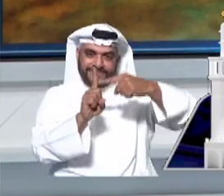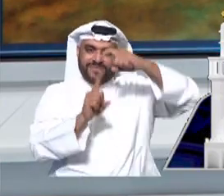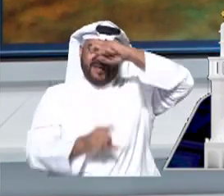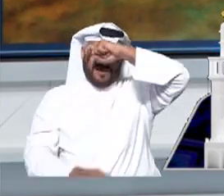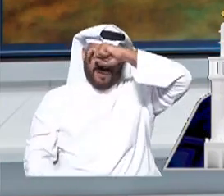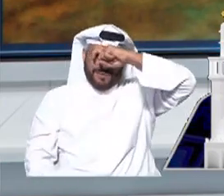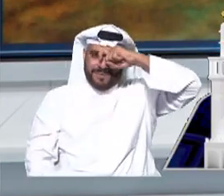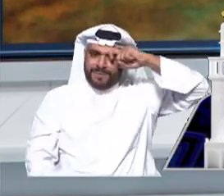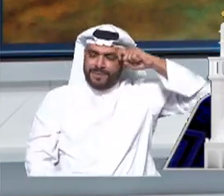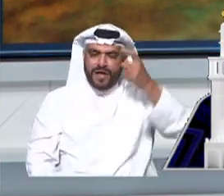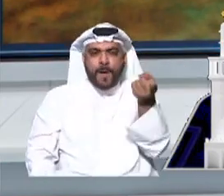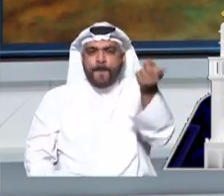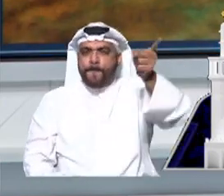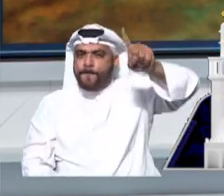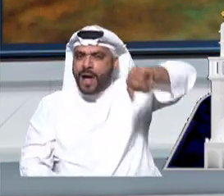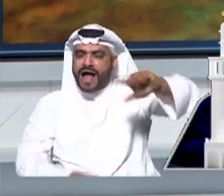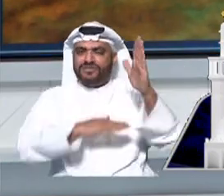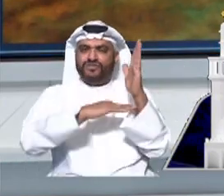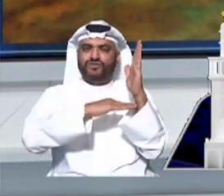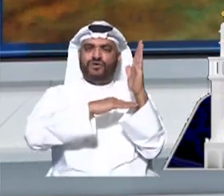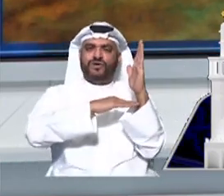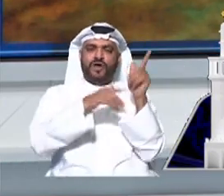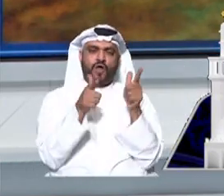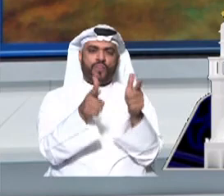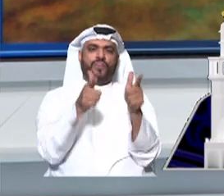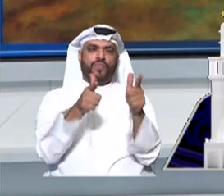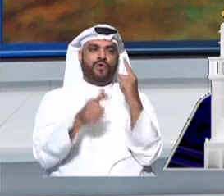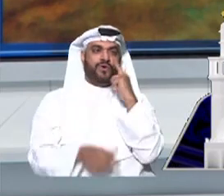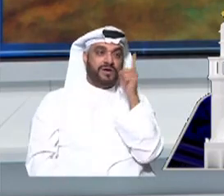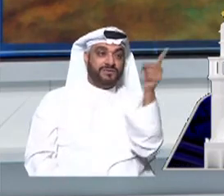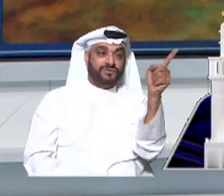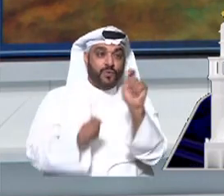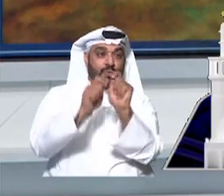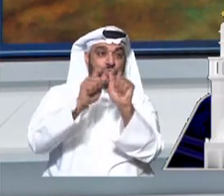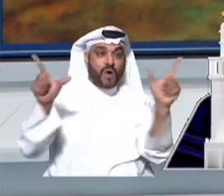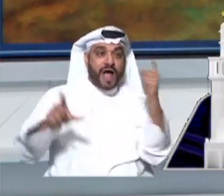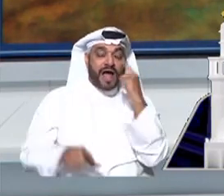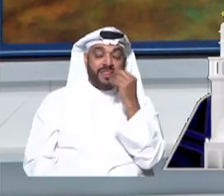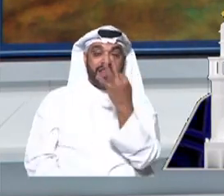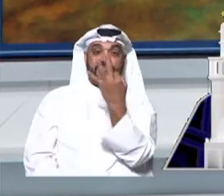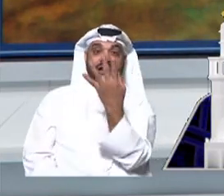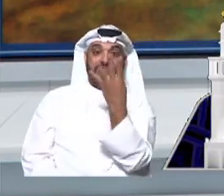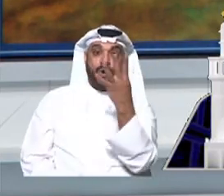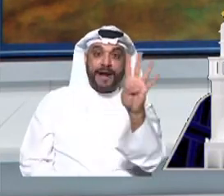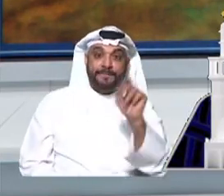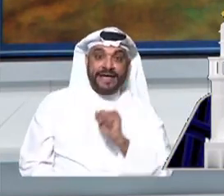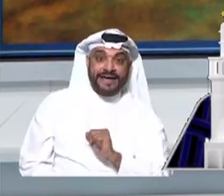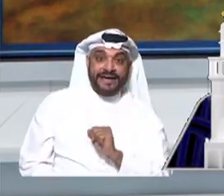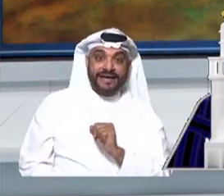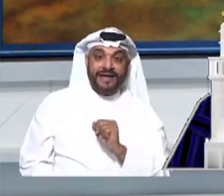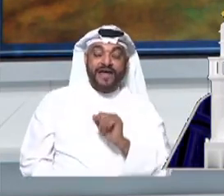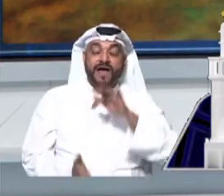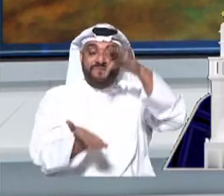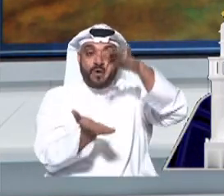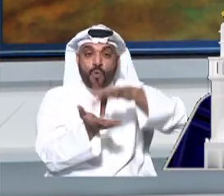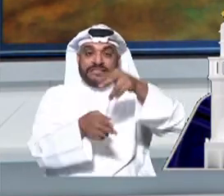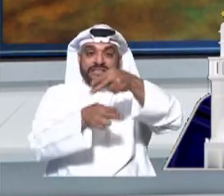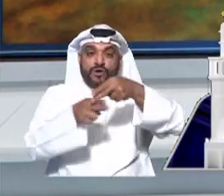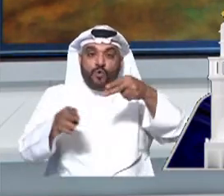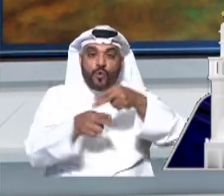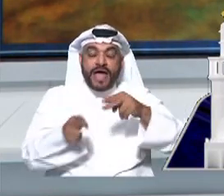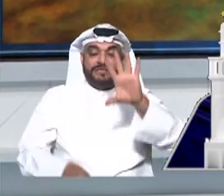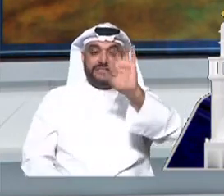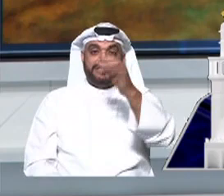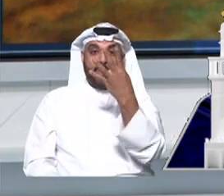يوم غدا تتفاوت ما بين 43 درجة مئوية في المناطق الغربية من دولة الكويت، مناطق الوسطى والساحلية 49